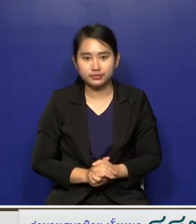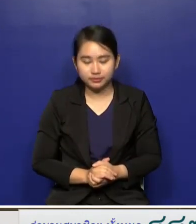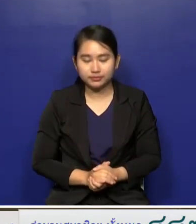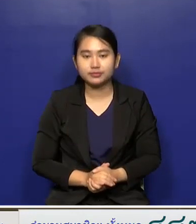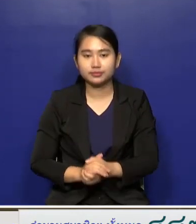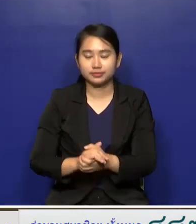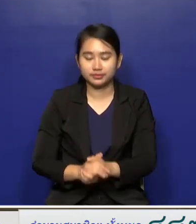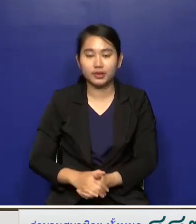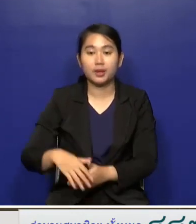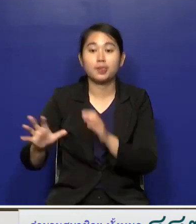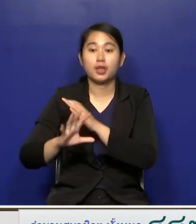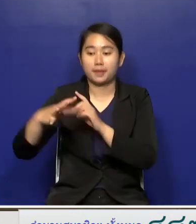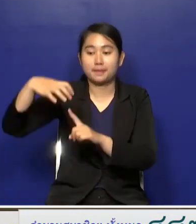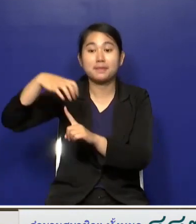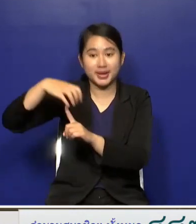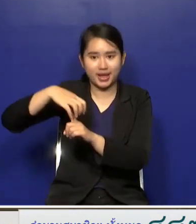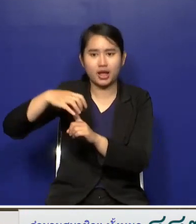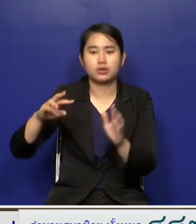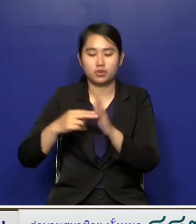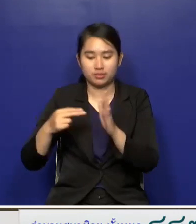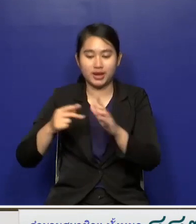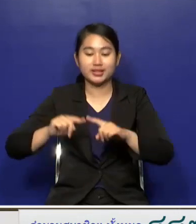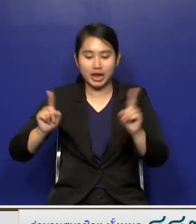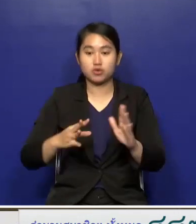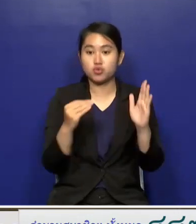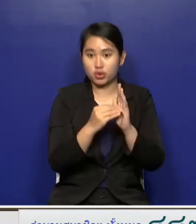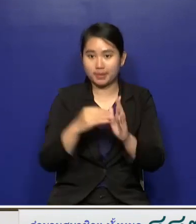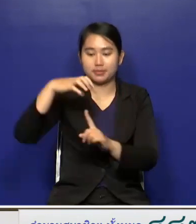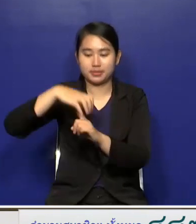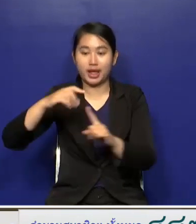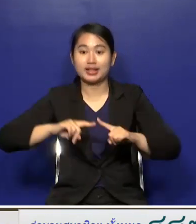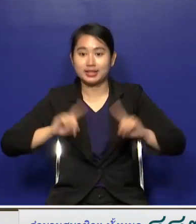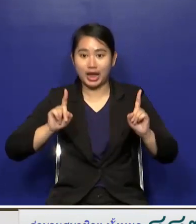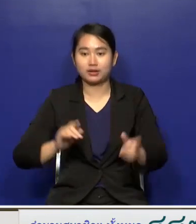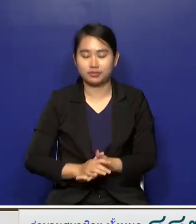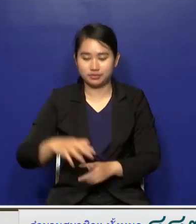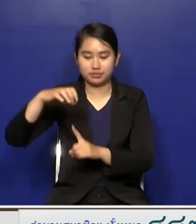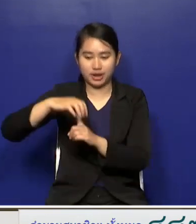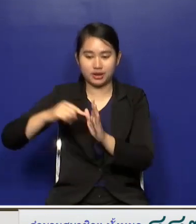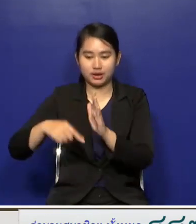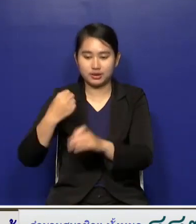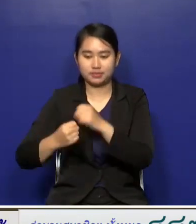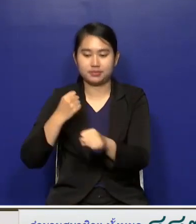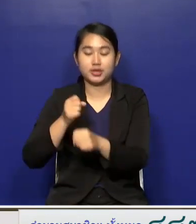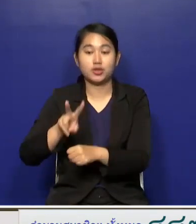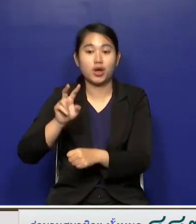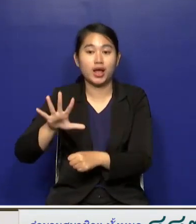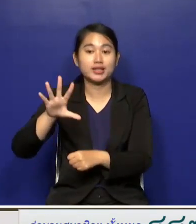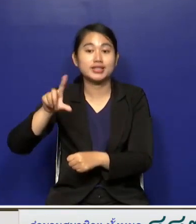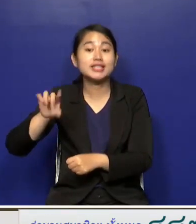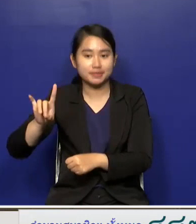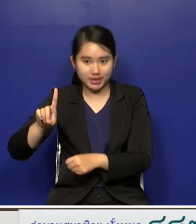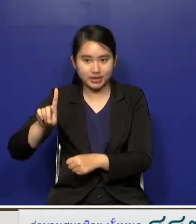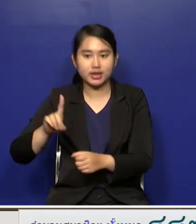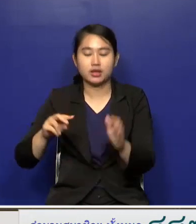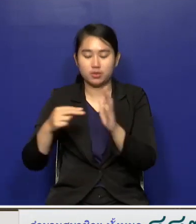าก็อาจจะแตกต่างไปจากกทม.เพราะว่าเริ่มต้นเมื่อปี2521ก็จะจัด